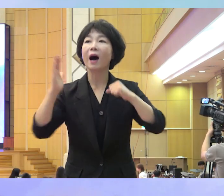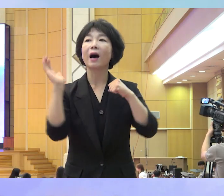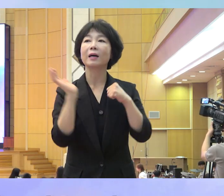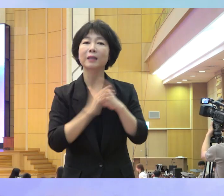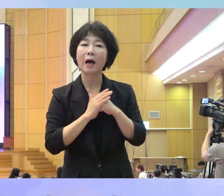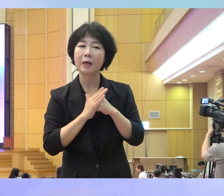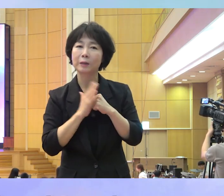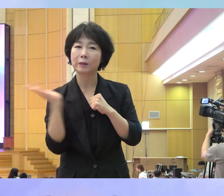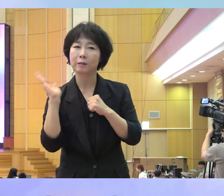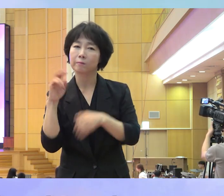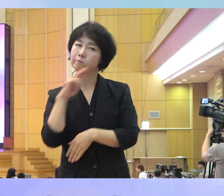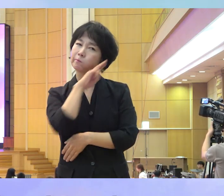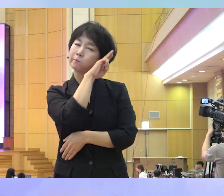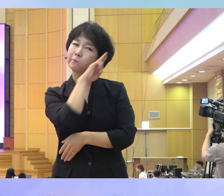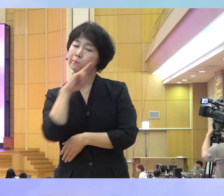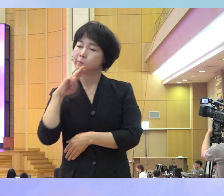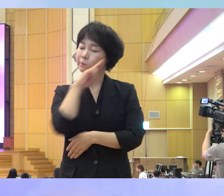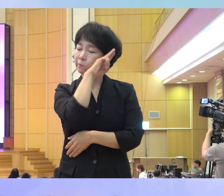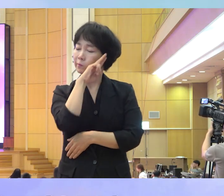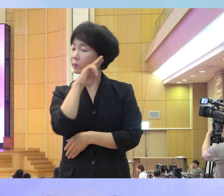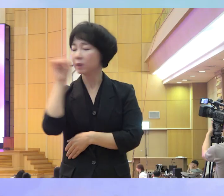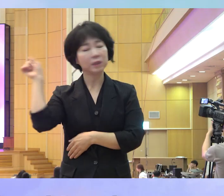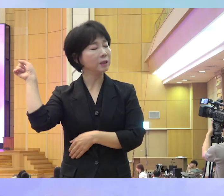허락하심 받았으니